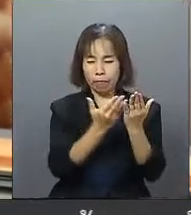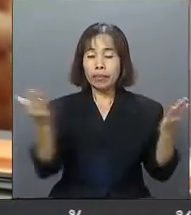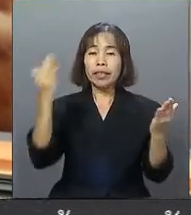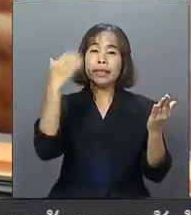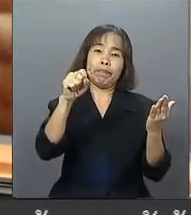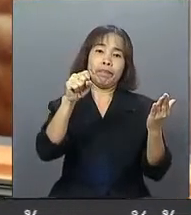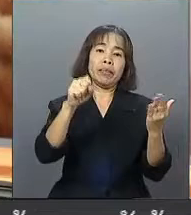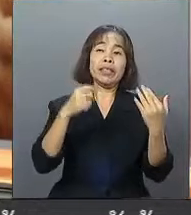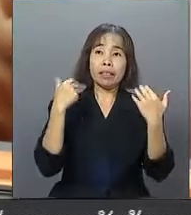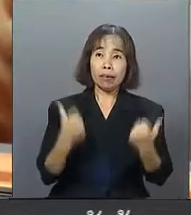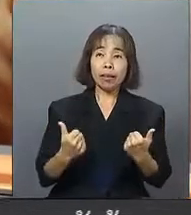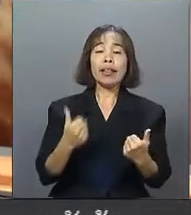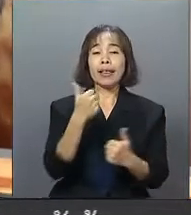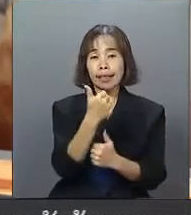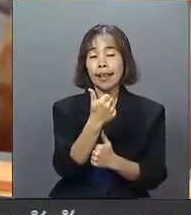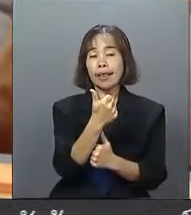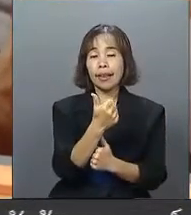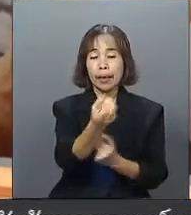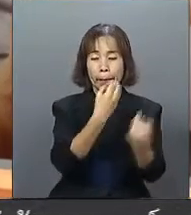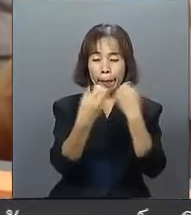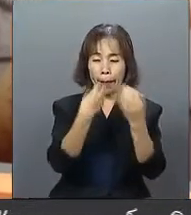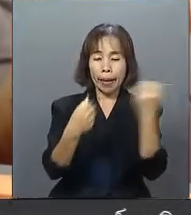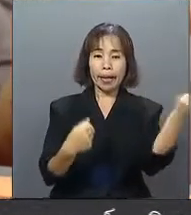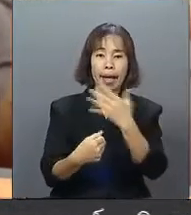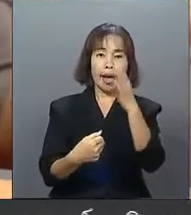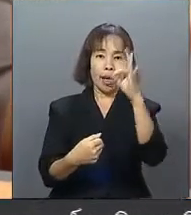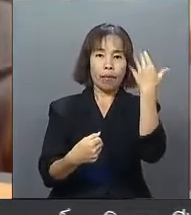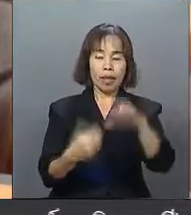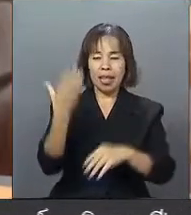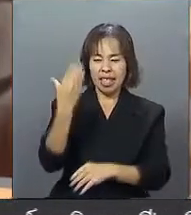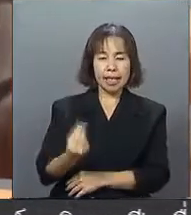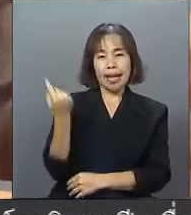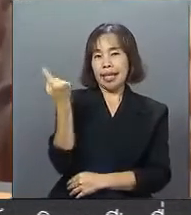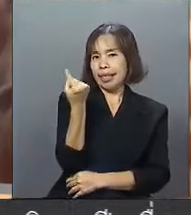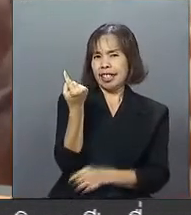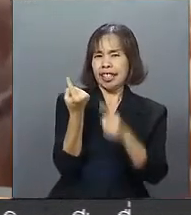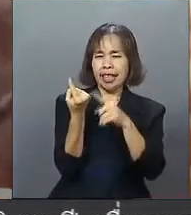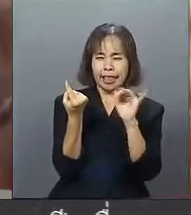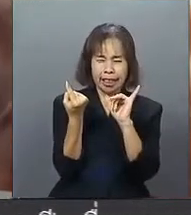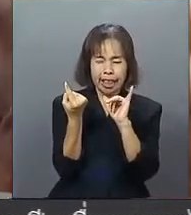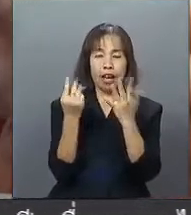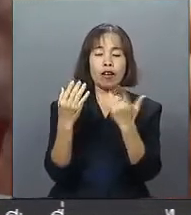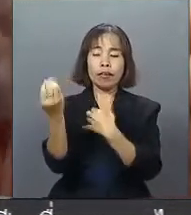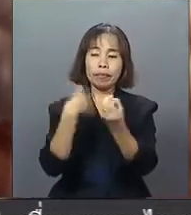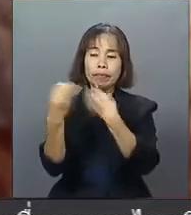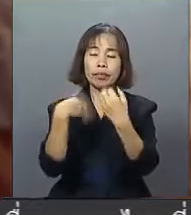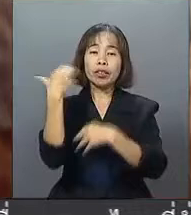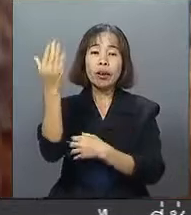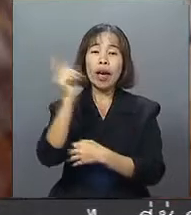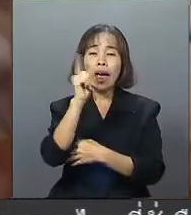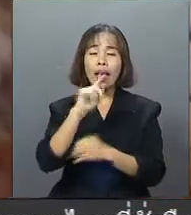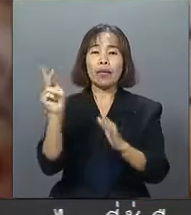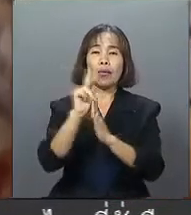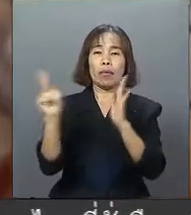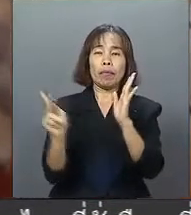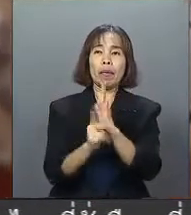ะนี้เปิดรับฟังความคิดเห็นไปแล้วทั้งหมด9ฉบับยังเหลืออีก1ฉบับที่จะต้องเปิดรับฟังความคิดเห็นนั่นก็คือร่างกฎหมายลูก